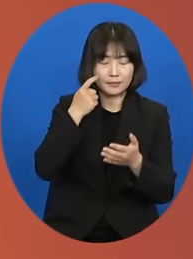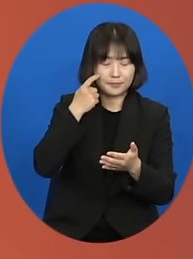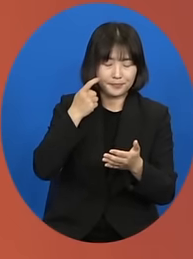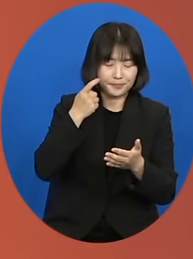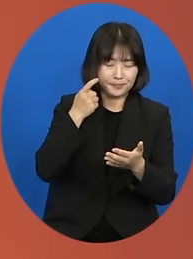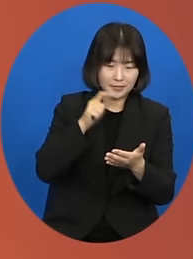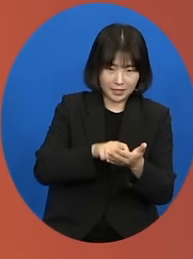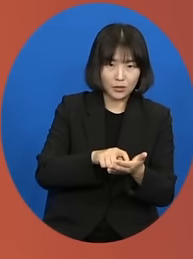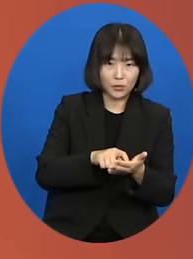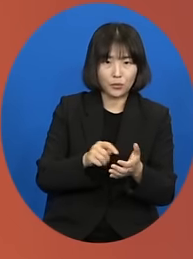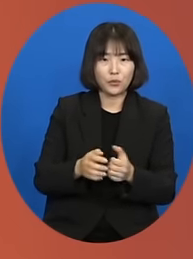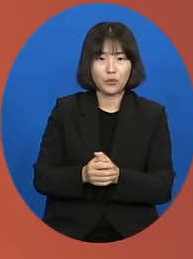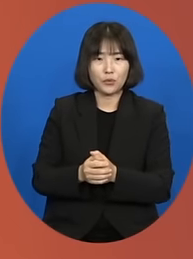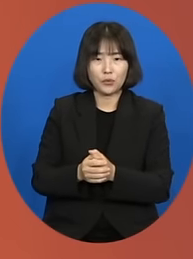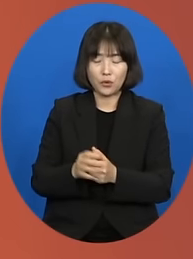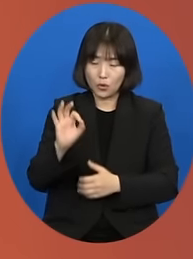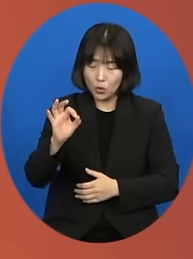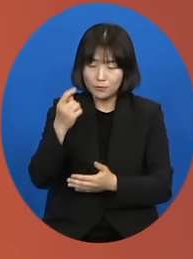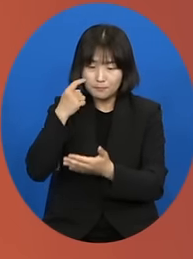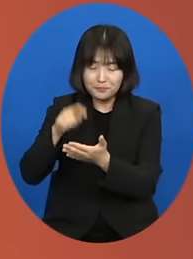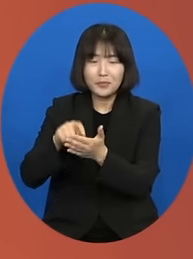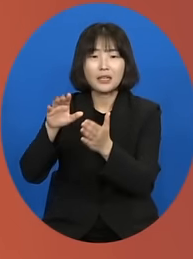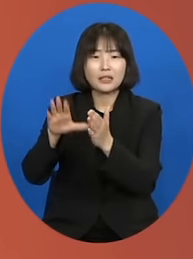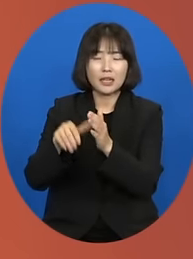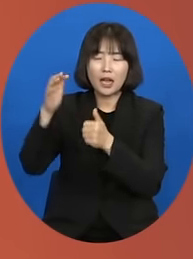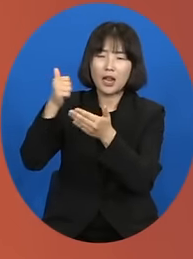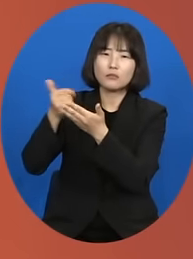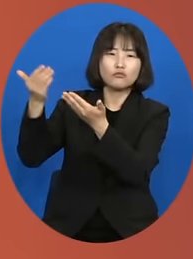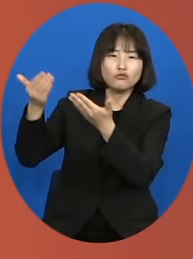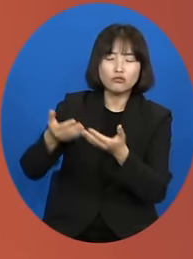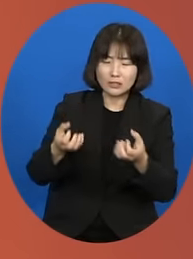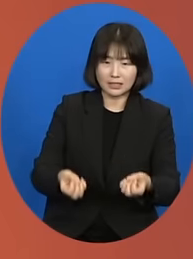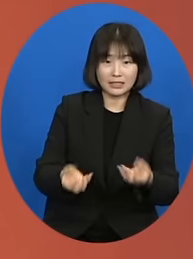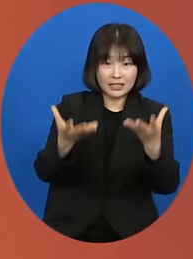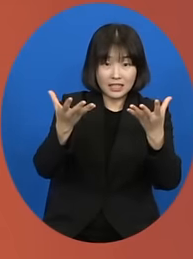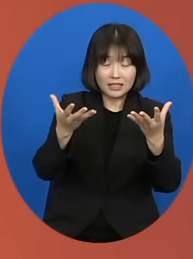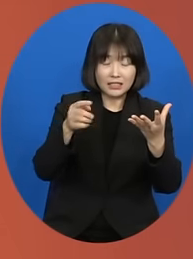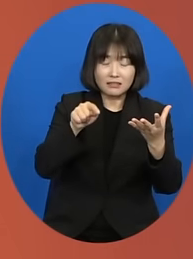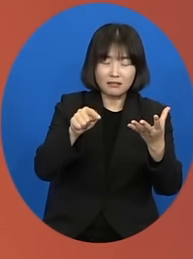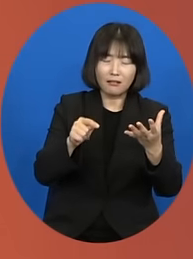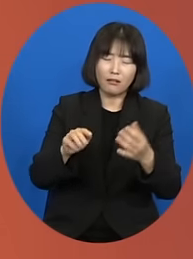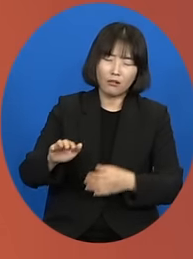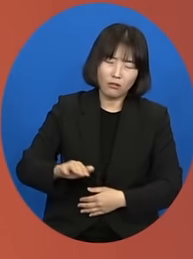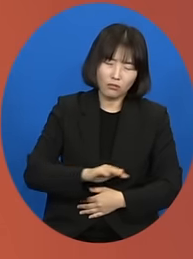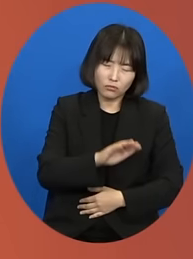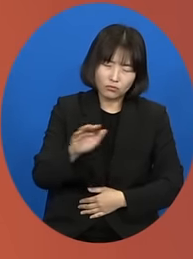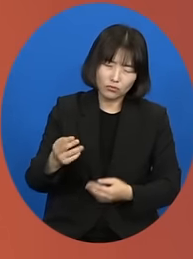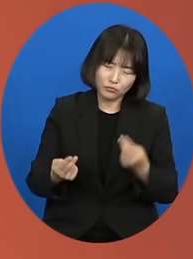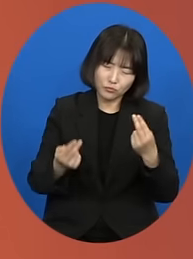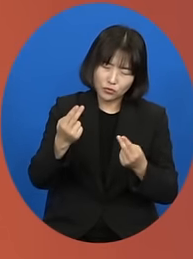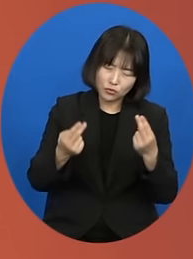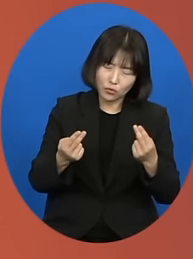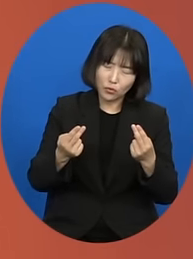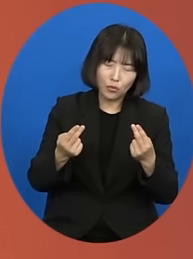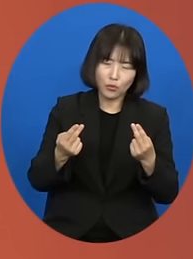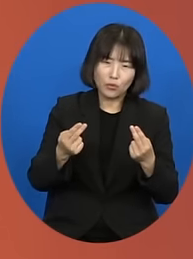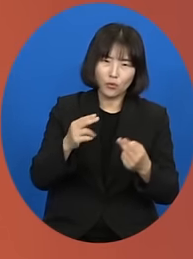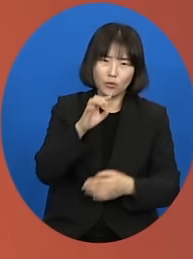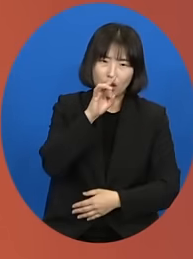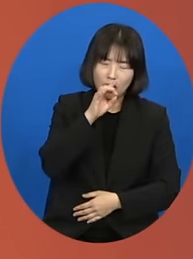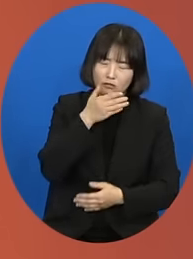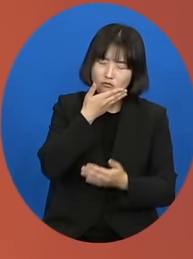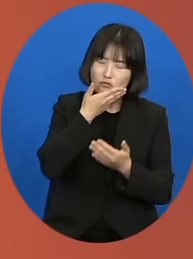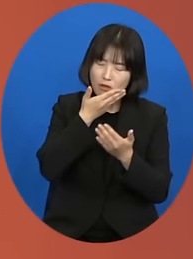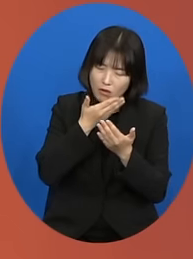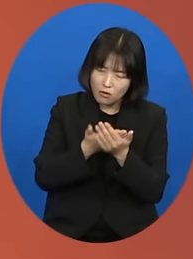찾았을 때 하늘에 하나님께서 주신 그 잔치는 우리와 비교할 수 없이 많은 것으로 귀한 것으로